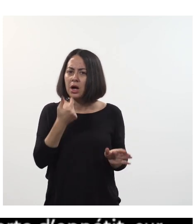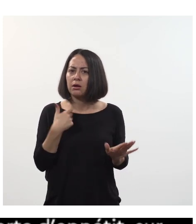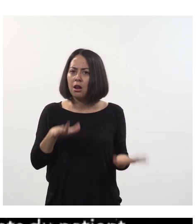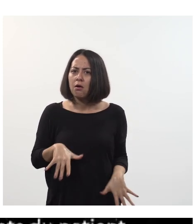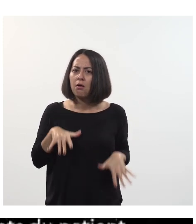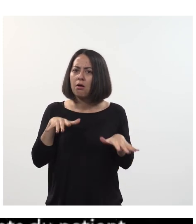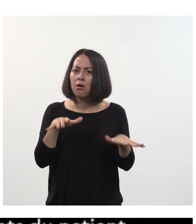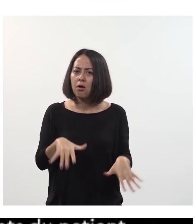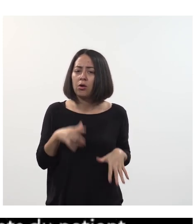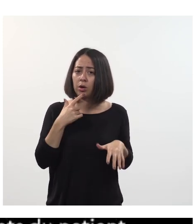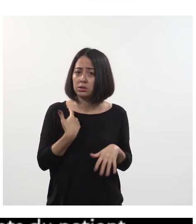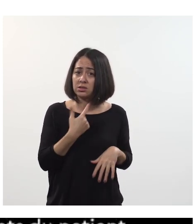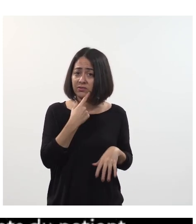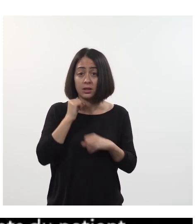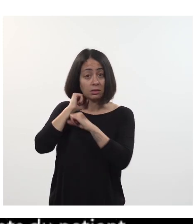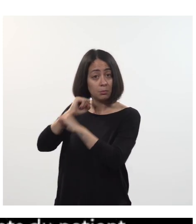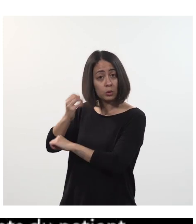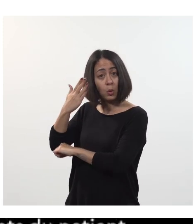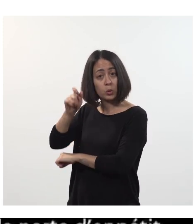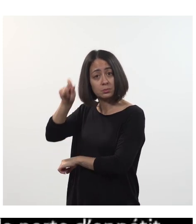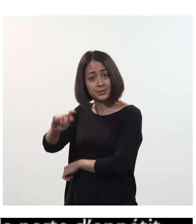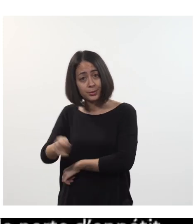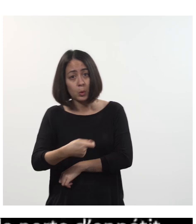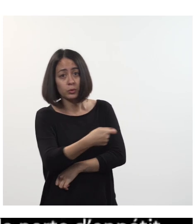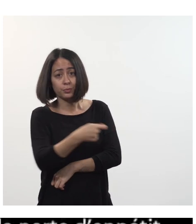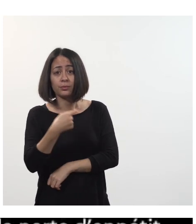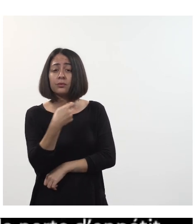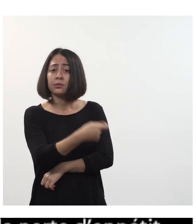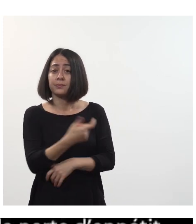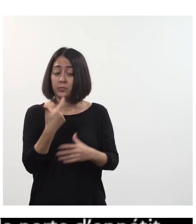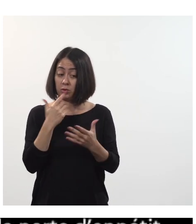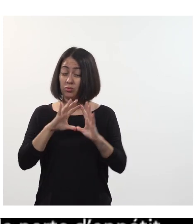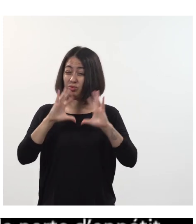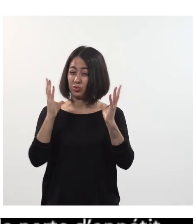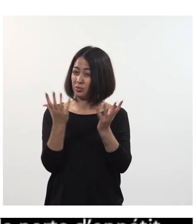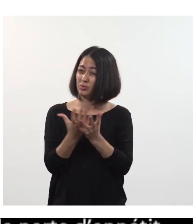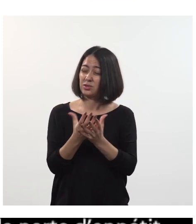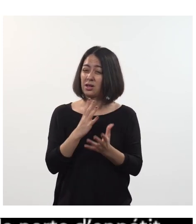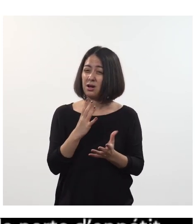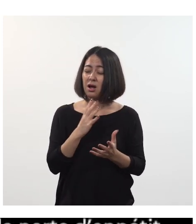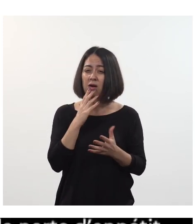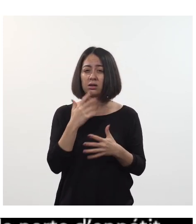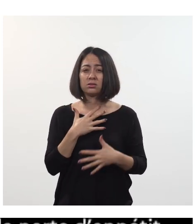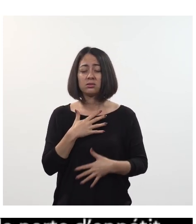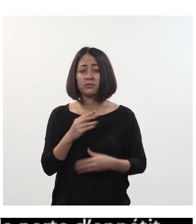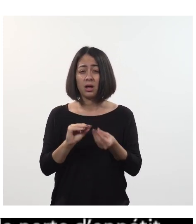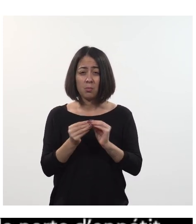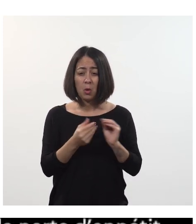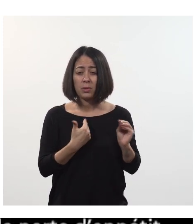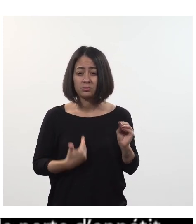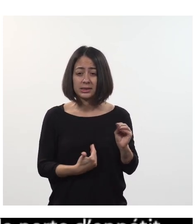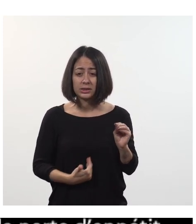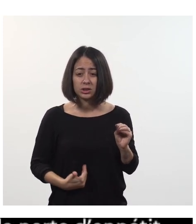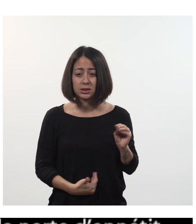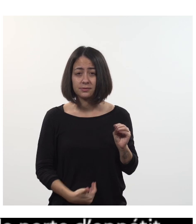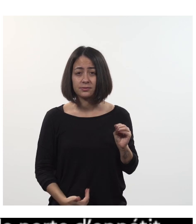être impacté, bien sûr. Et puis, les troubles digestifs, hein, le tube digestif, c'est là, bien sûr,